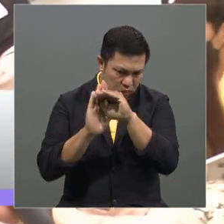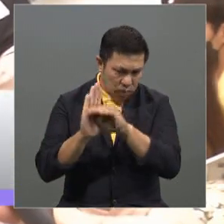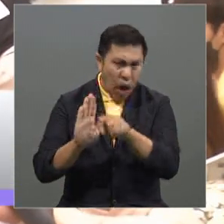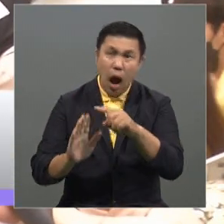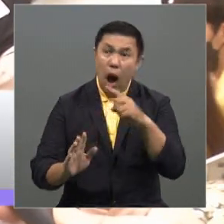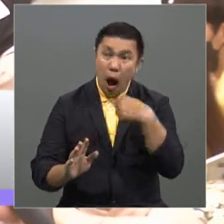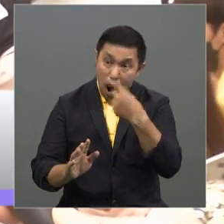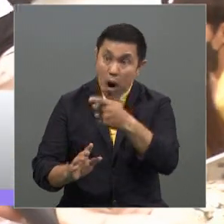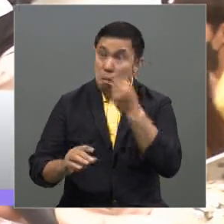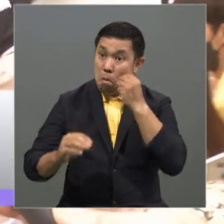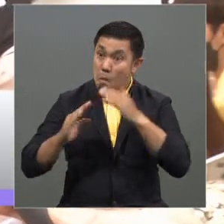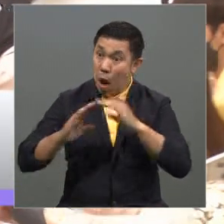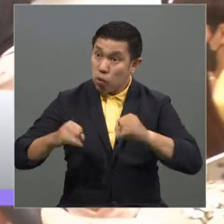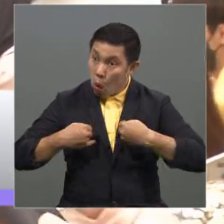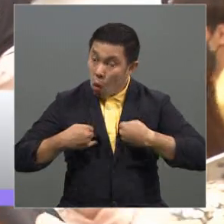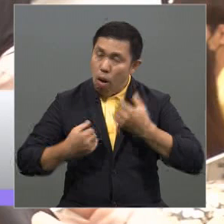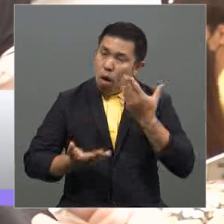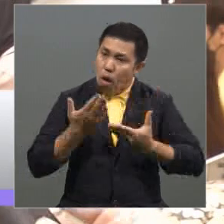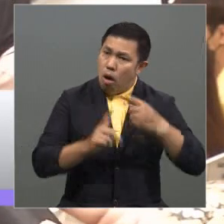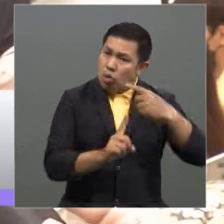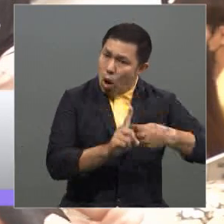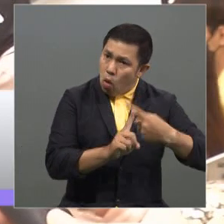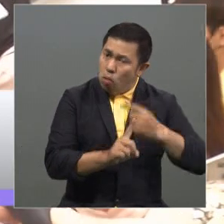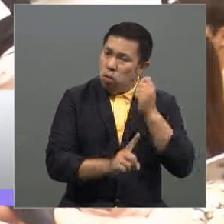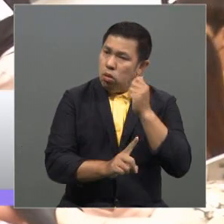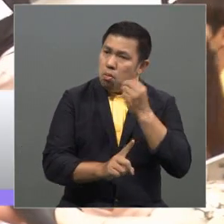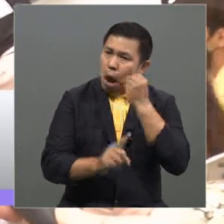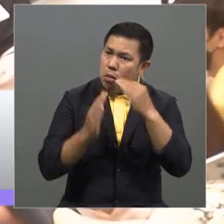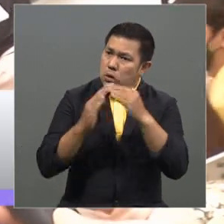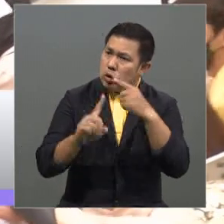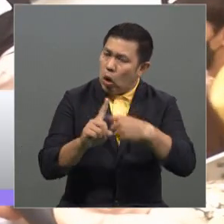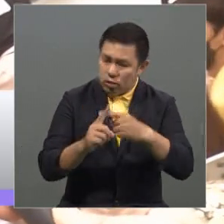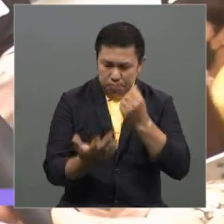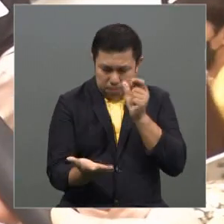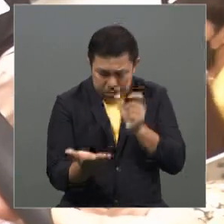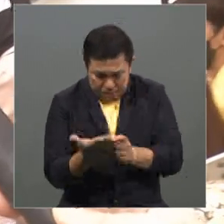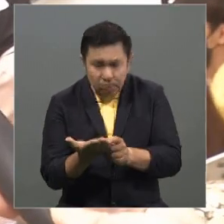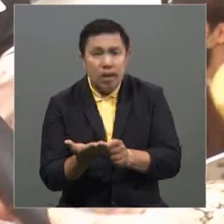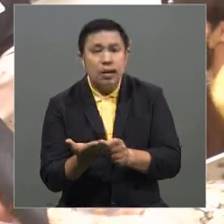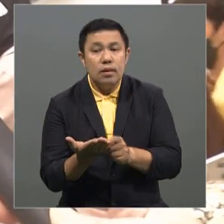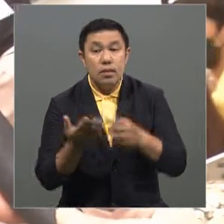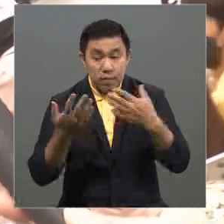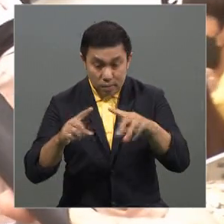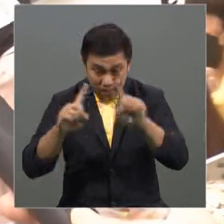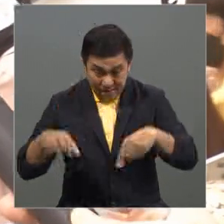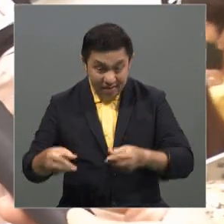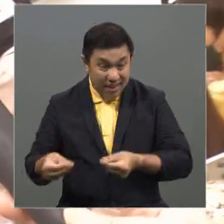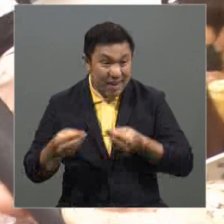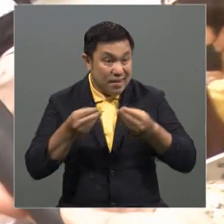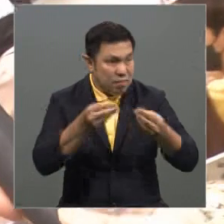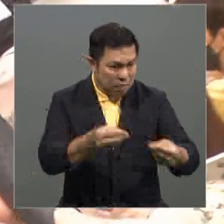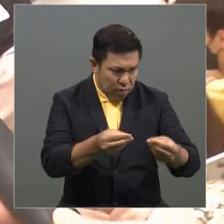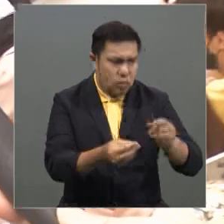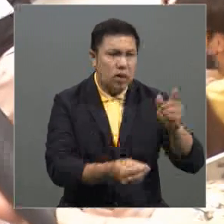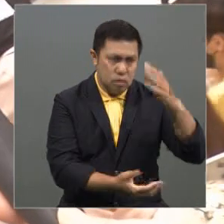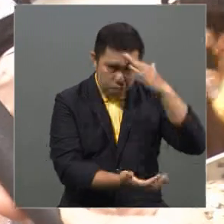ป็นเจ้าของบ้านหรือผู้เช่าเขาจะแจ้งในหนังสือตรงนี้ไว้แล้วนะครับทางพอได้หนังสือตรงนี้ปั๊บเนี่ยเขาก็จะไปบัน